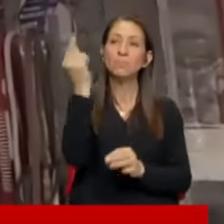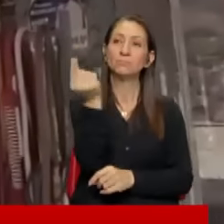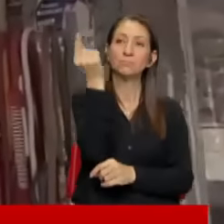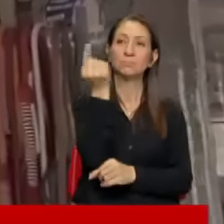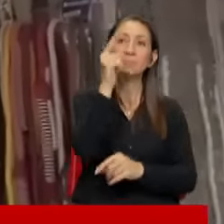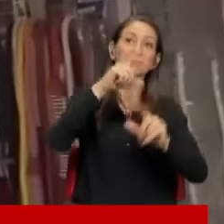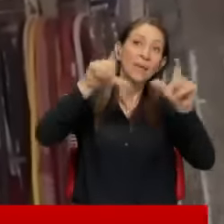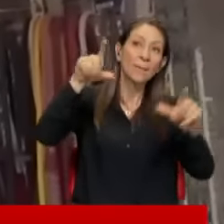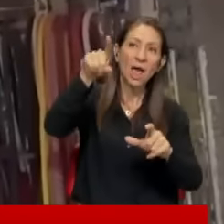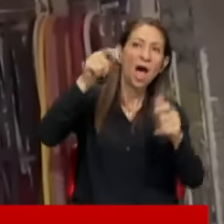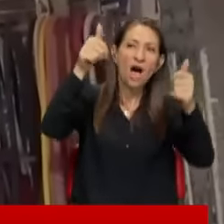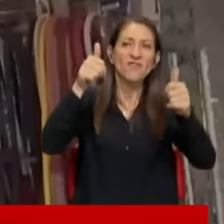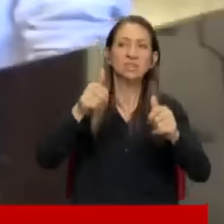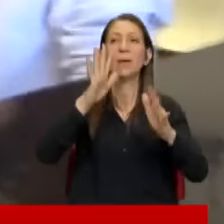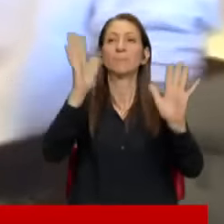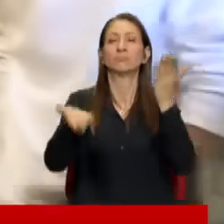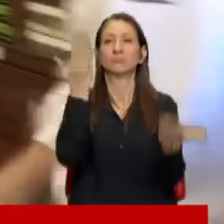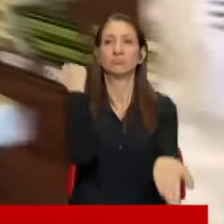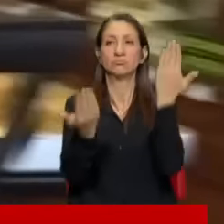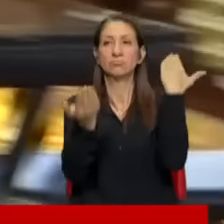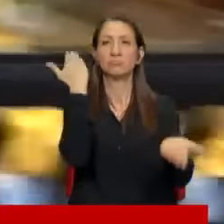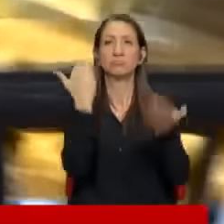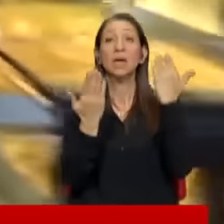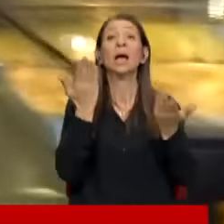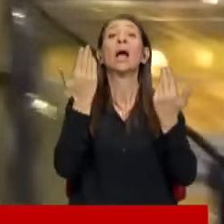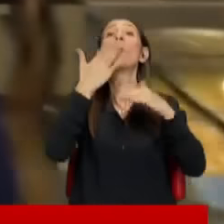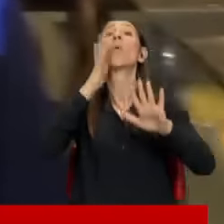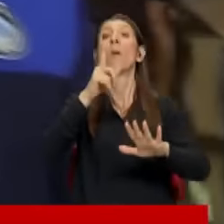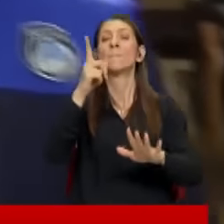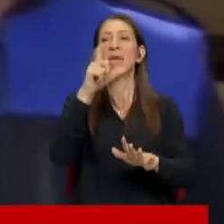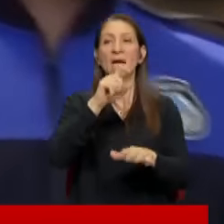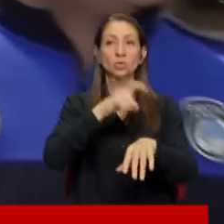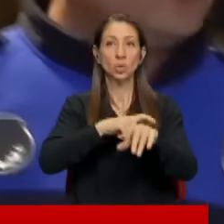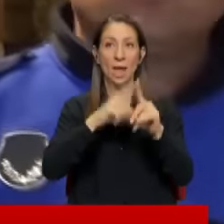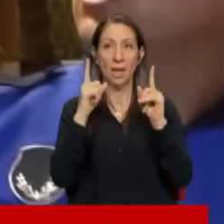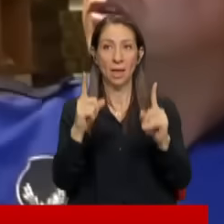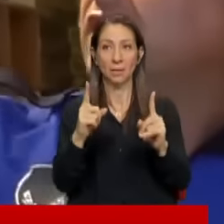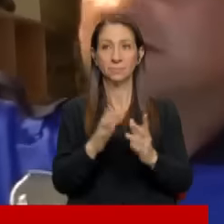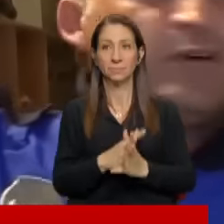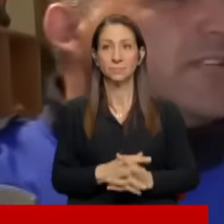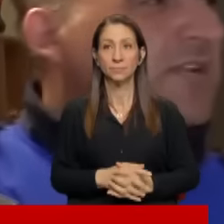yazılı tabelalar ve afişler tek tek söküldü. Kaldırmayanlara bir ay süre verildi.